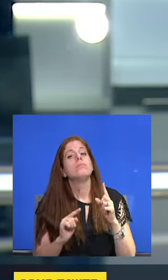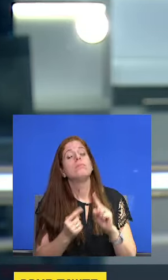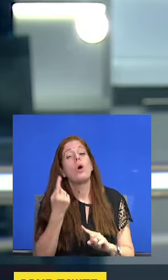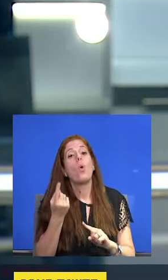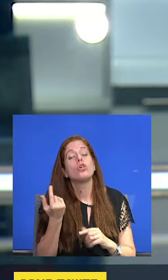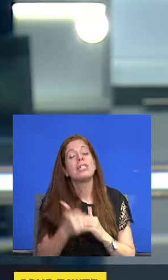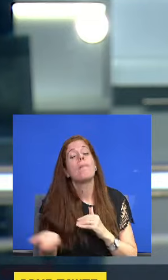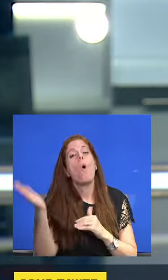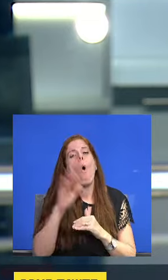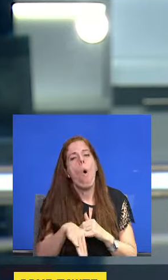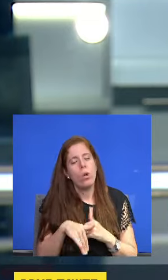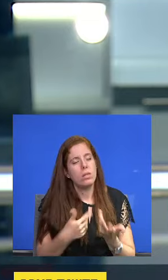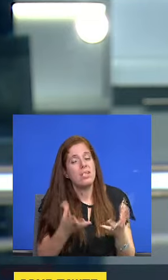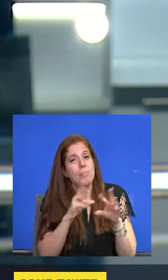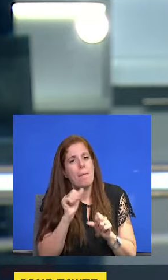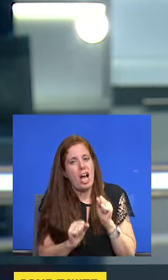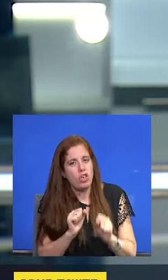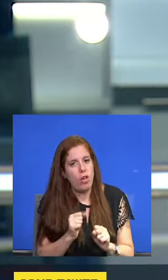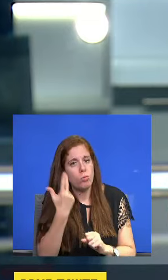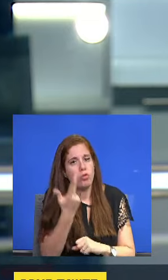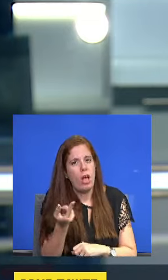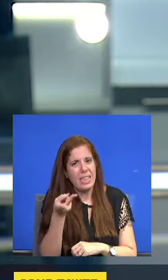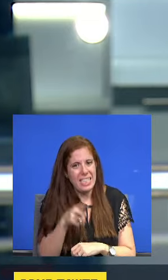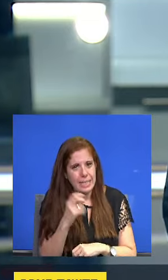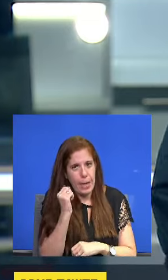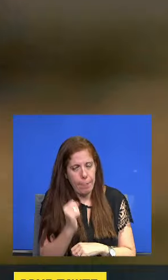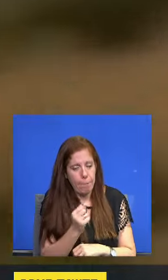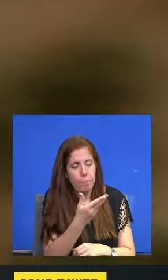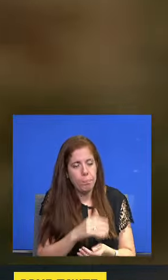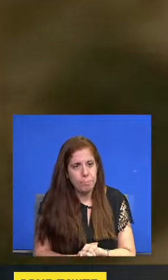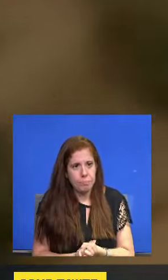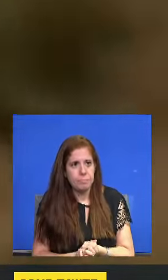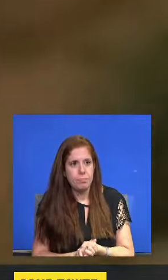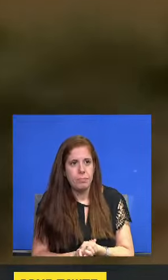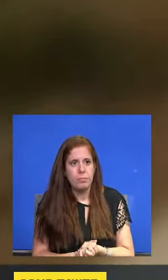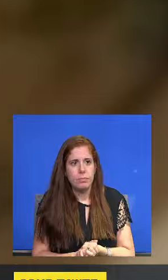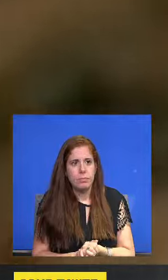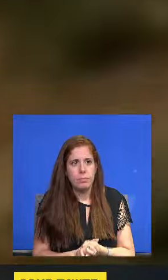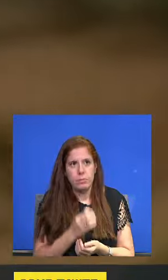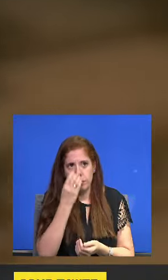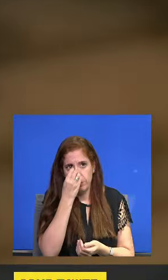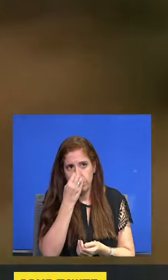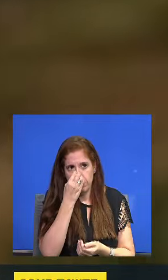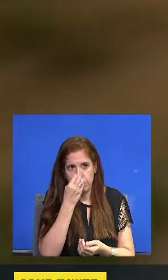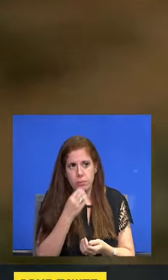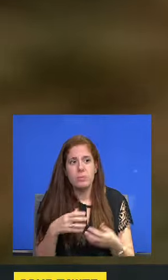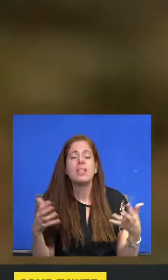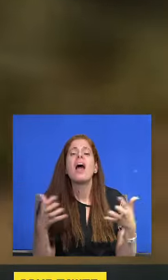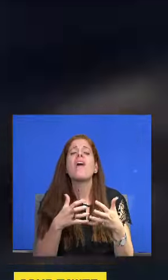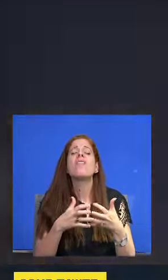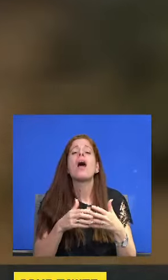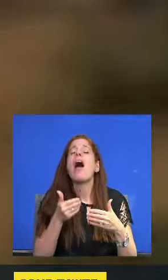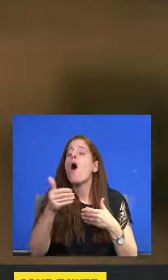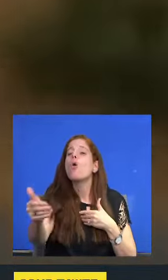3 נרצחים. הדס גרינברג, כתבתנו, עם הדיווח.